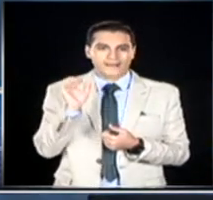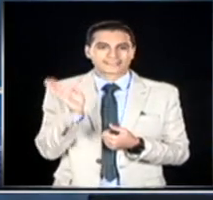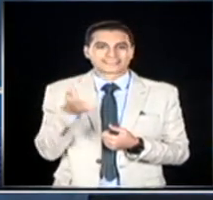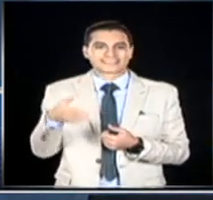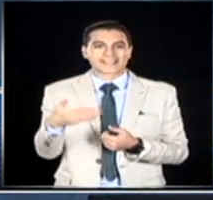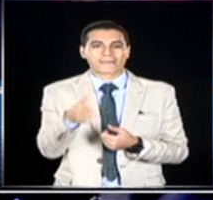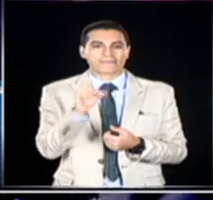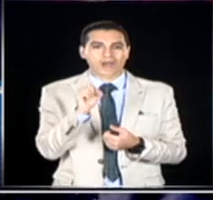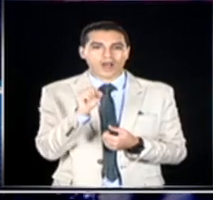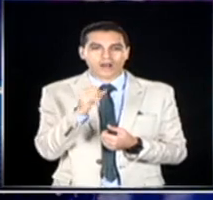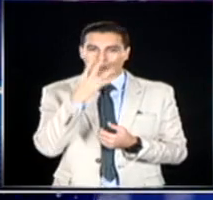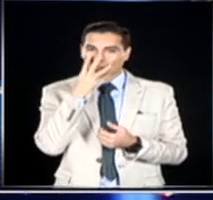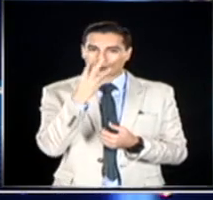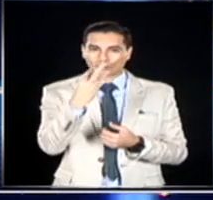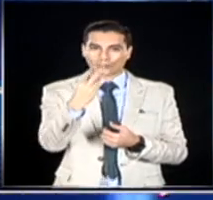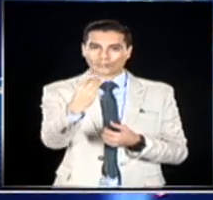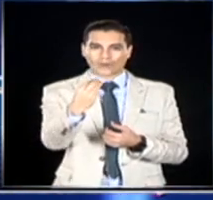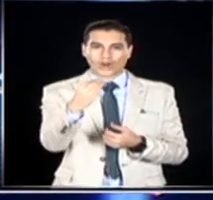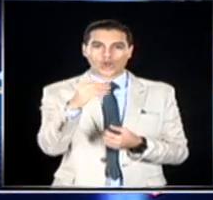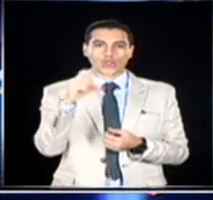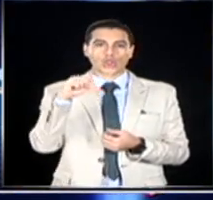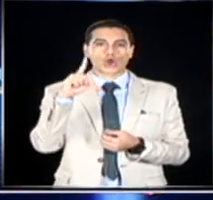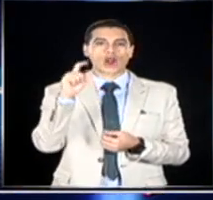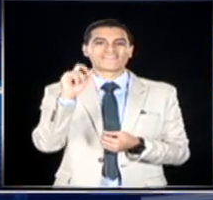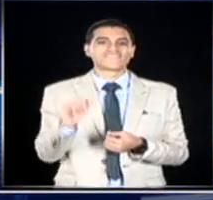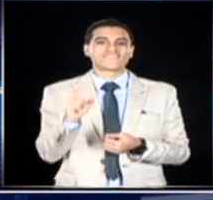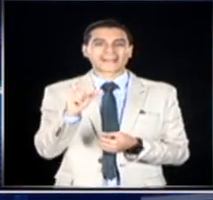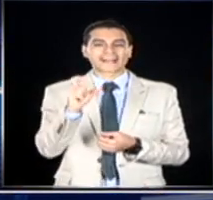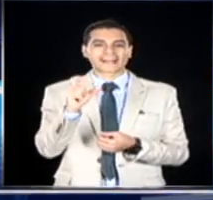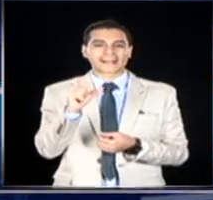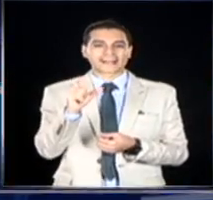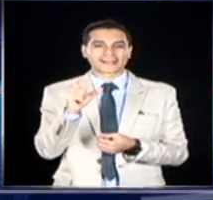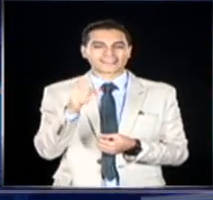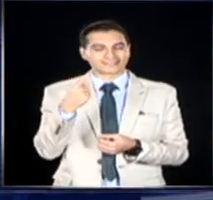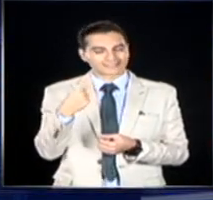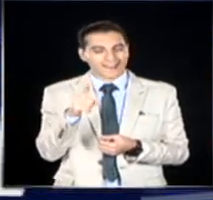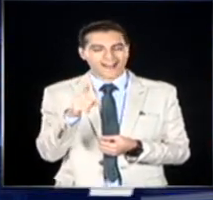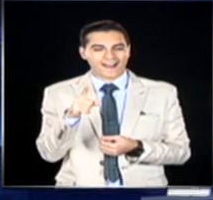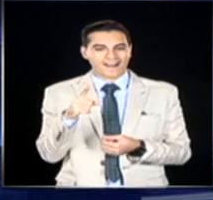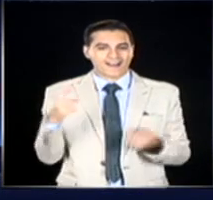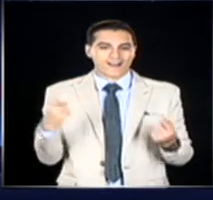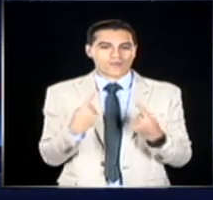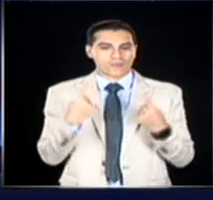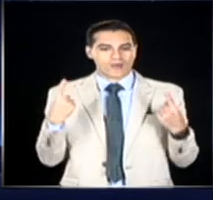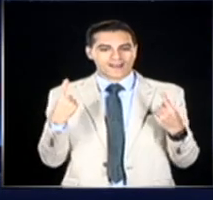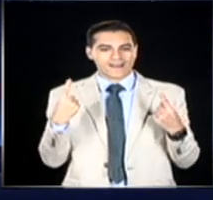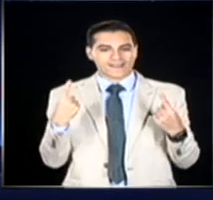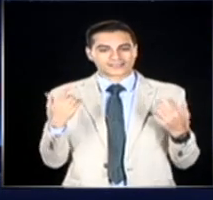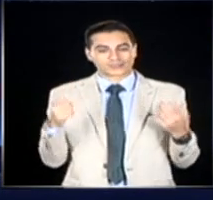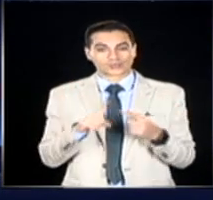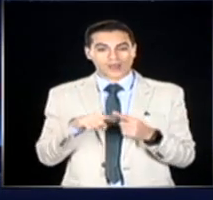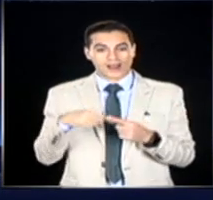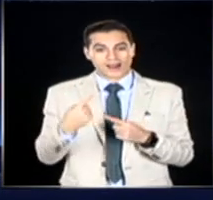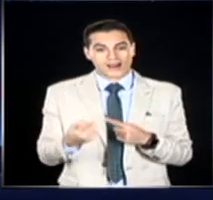هدف مقابل هدف. السؤال اللي جاي ب 15 نقطة.